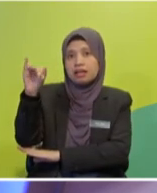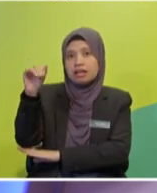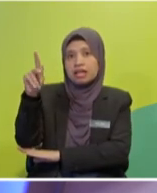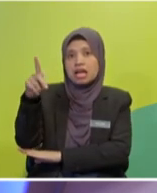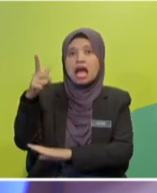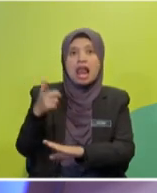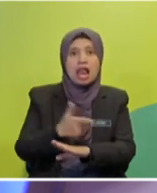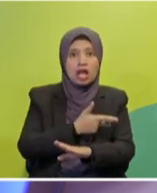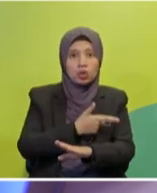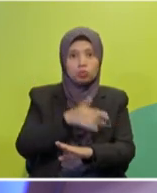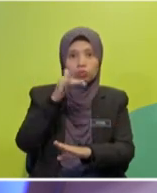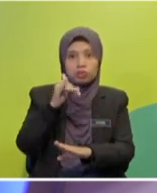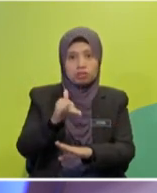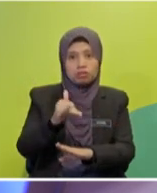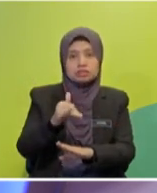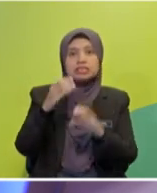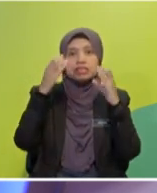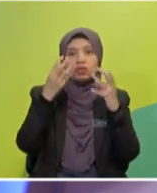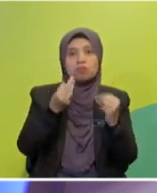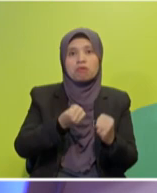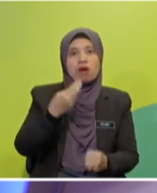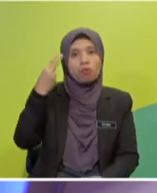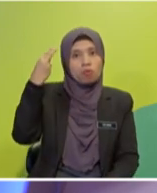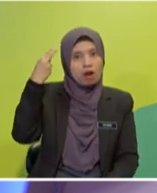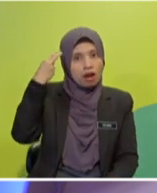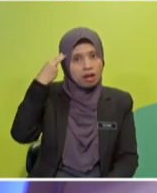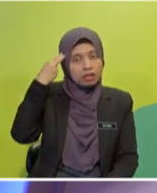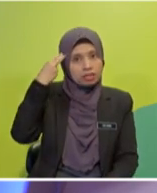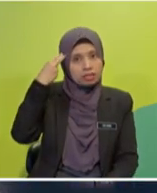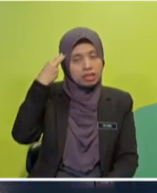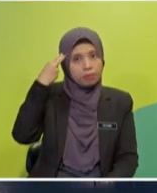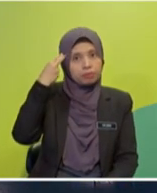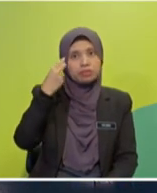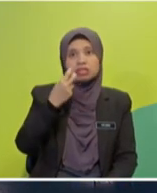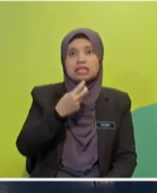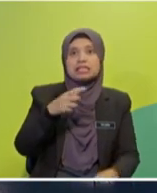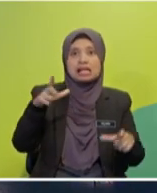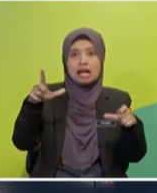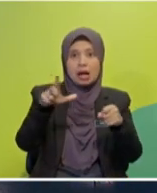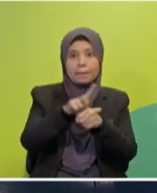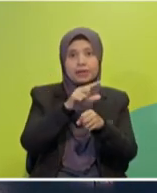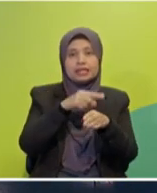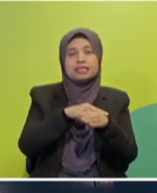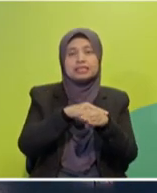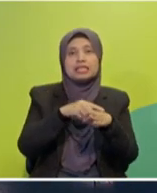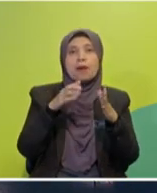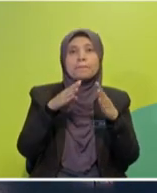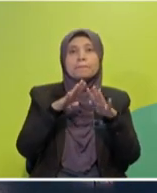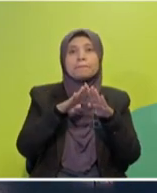Hanif lengkapkan di papan putih. Baik, cikgu. Jadi, lirik kita yang pertama.